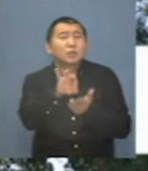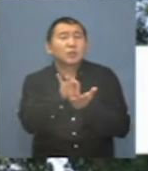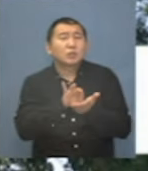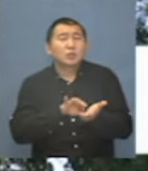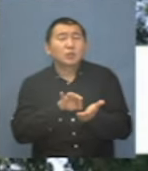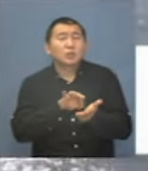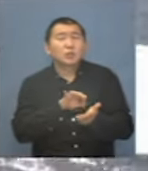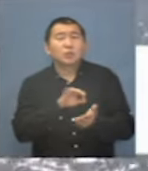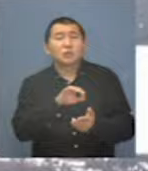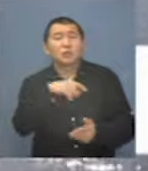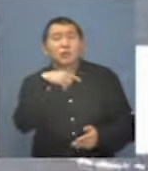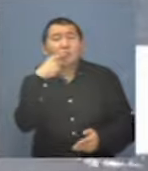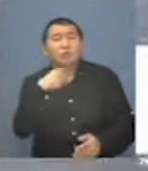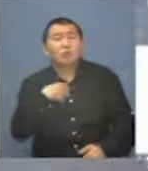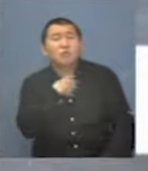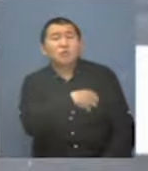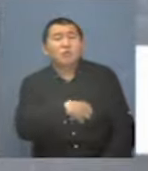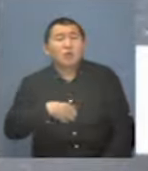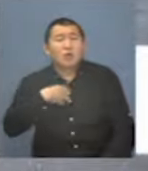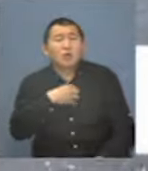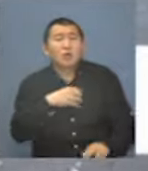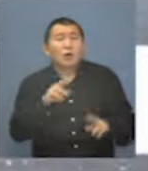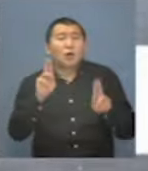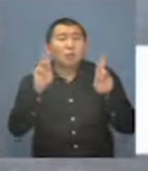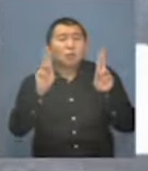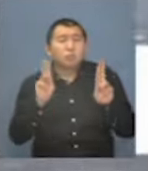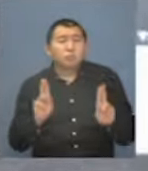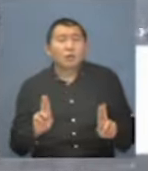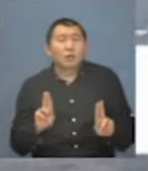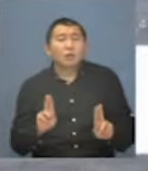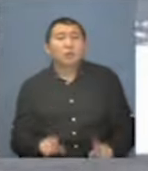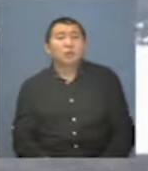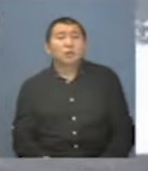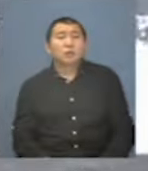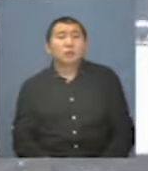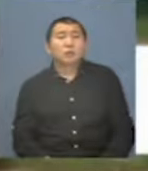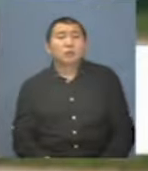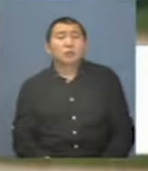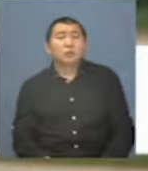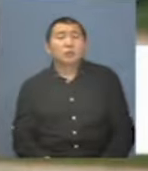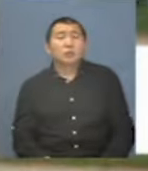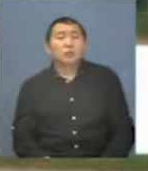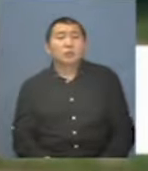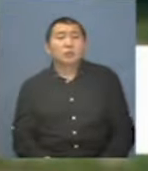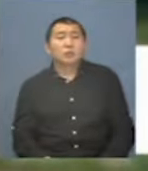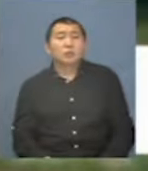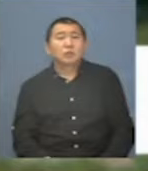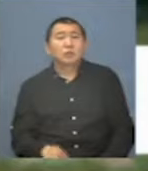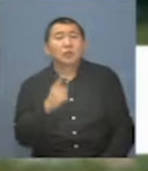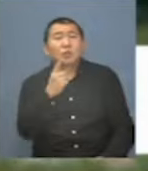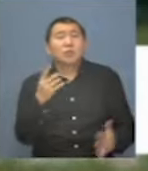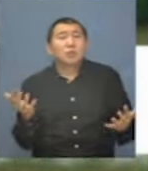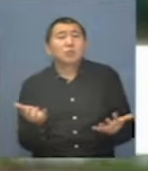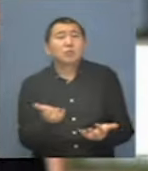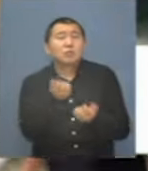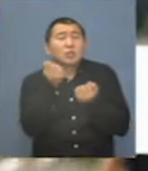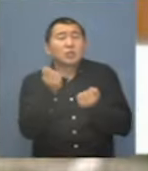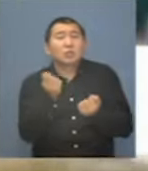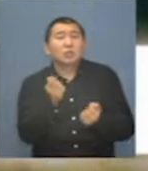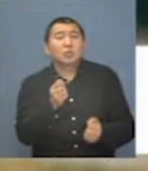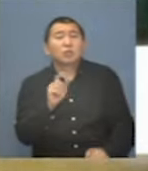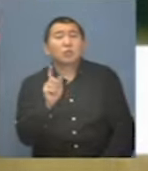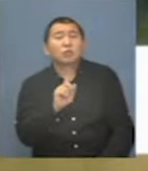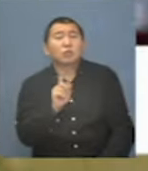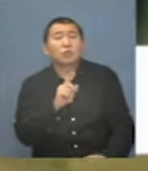убедительно донести до людей важность соблюдения правил, участники проявляли настойчивость и усердие. А один из спасателей настолько вжился в роль, что